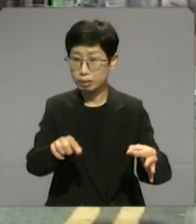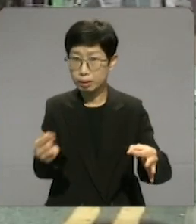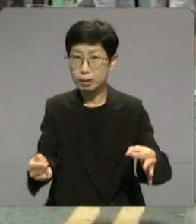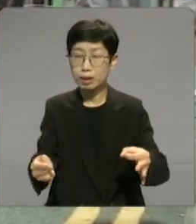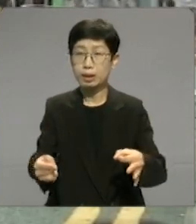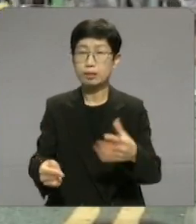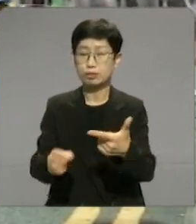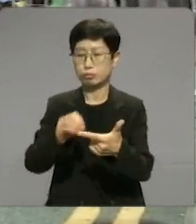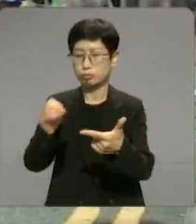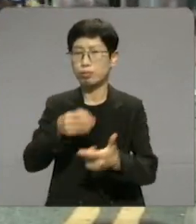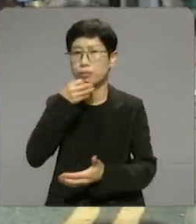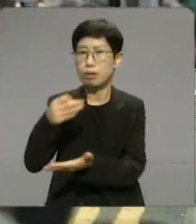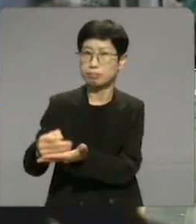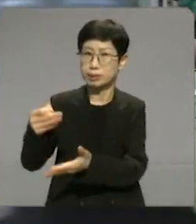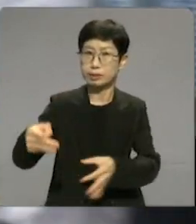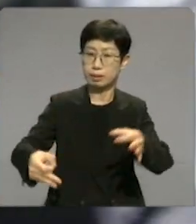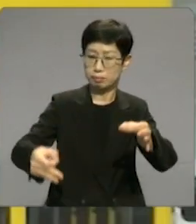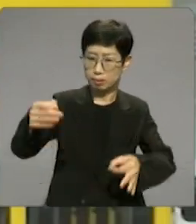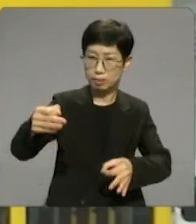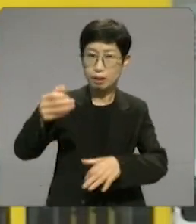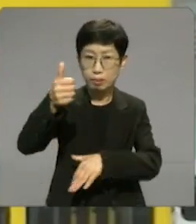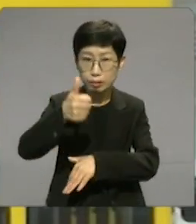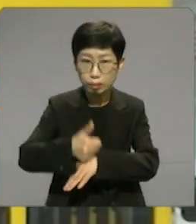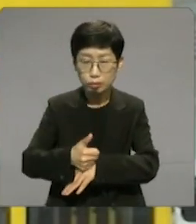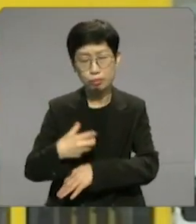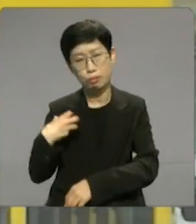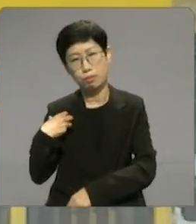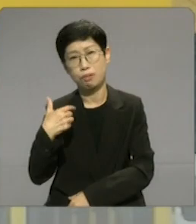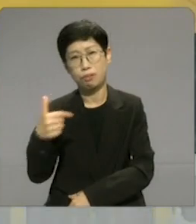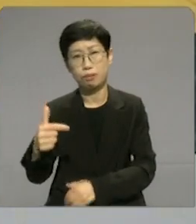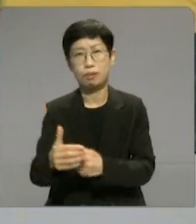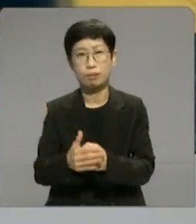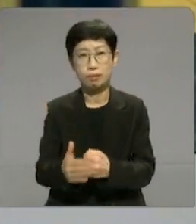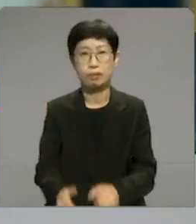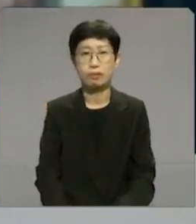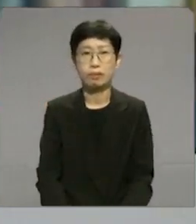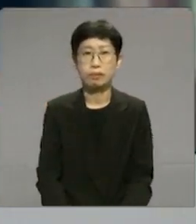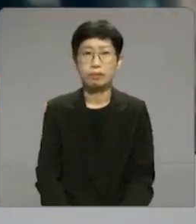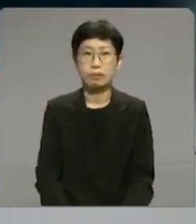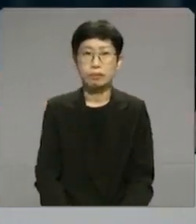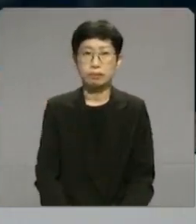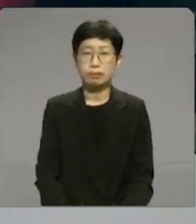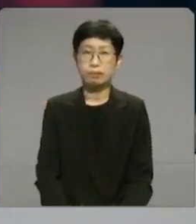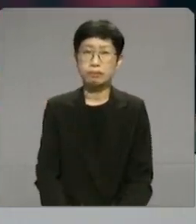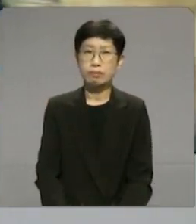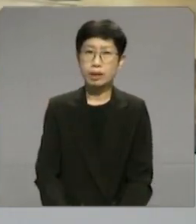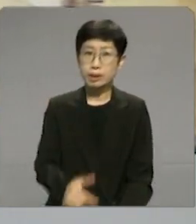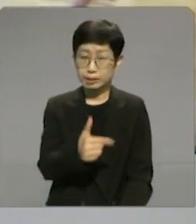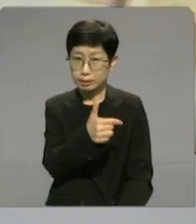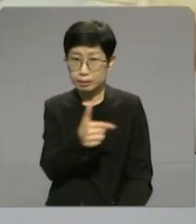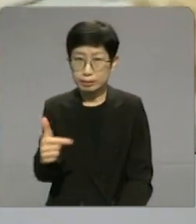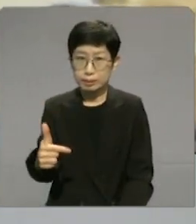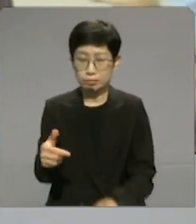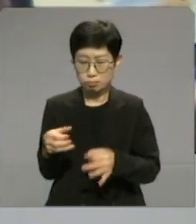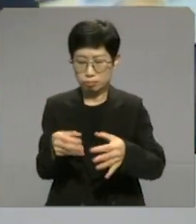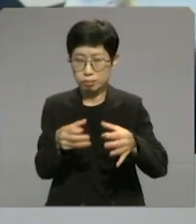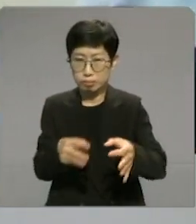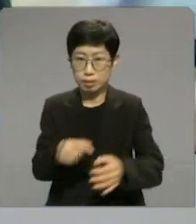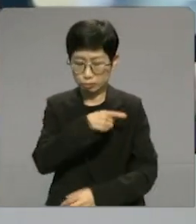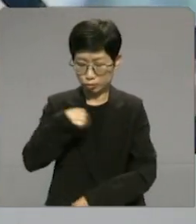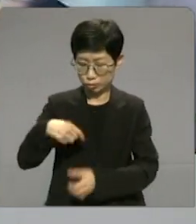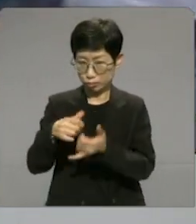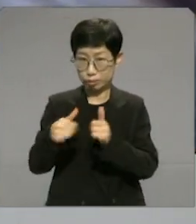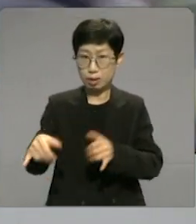6%에 달하는 고금리로 엄청난 압박을 받고 있는 건데요. 부동산 시장의 큰 손인 중국 고객이 중국 경제